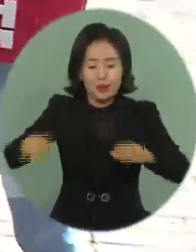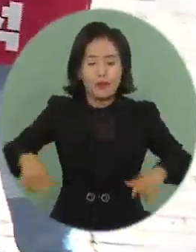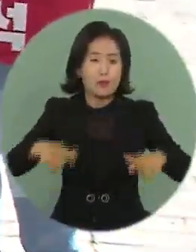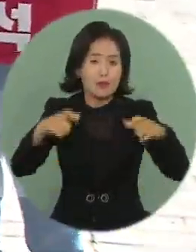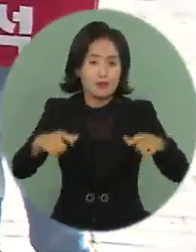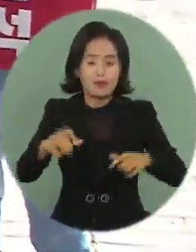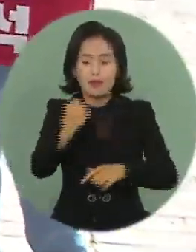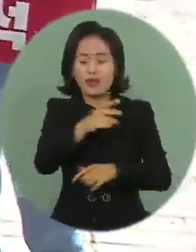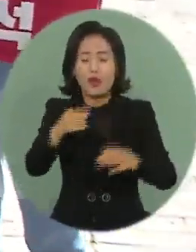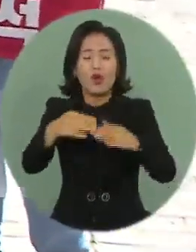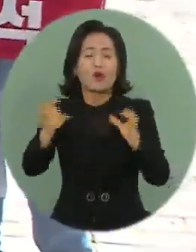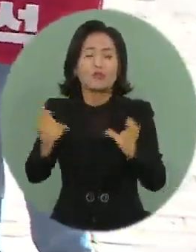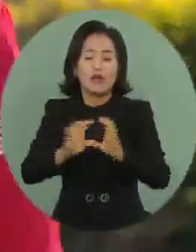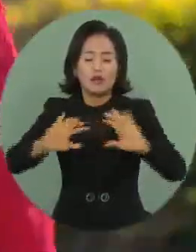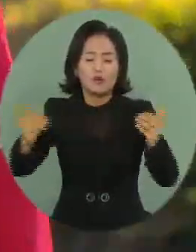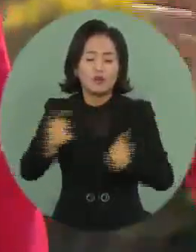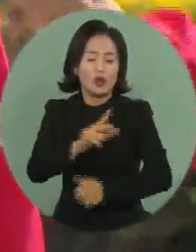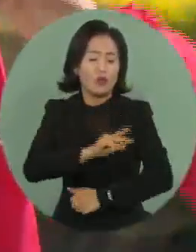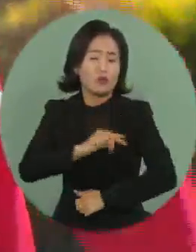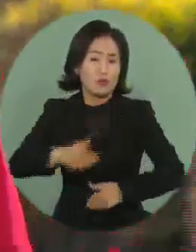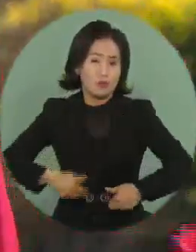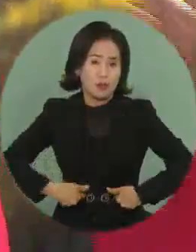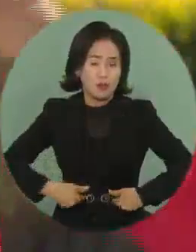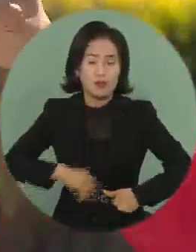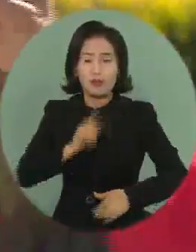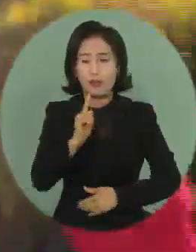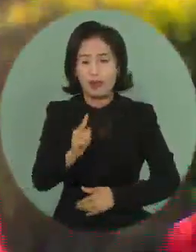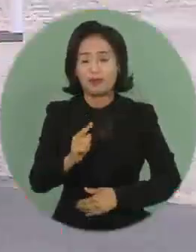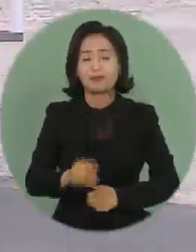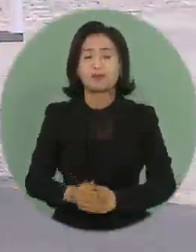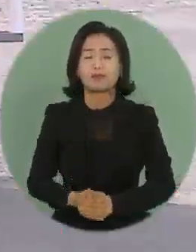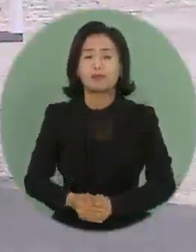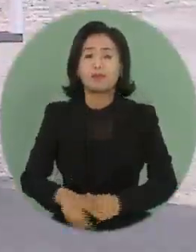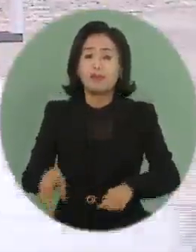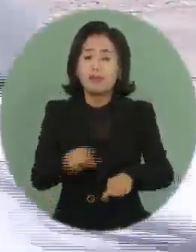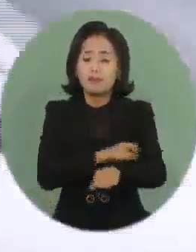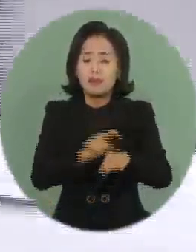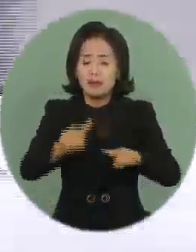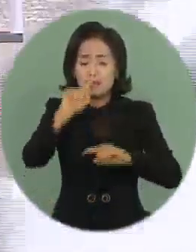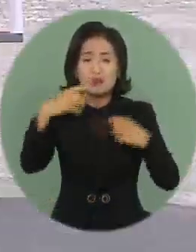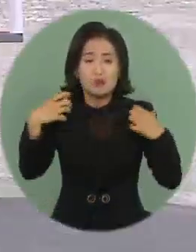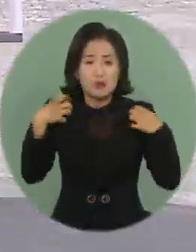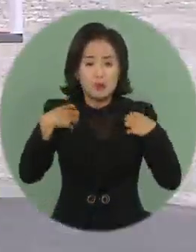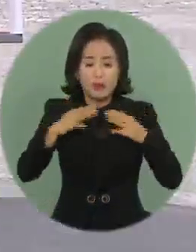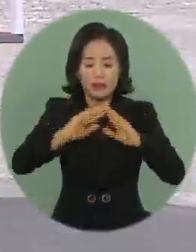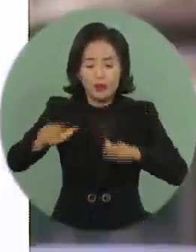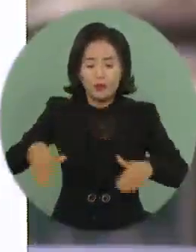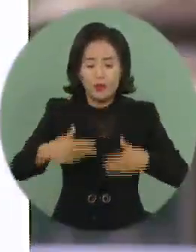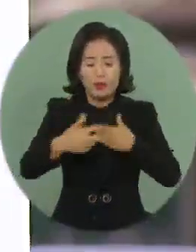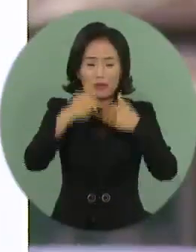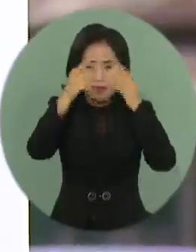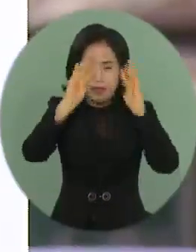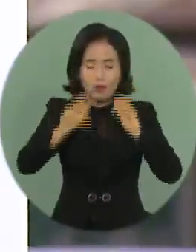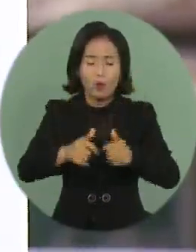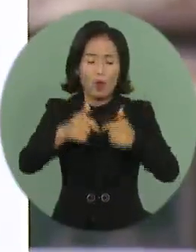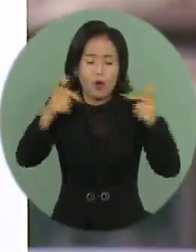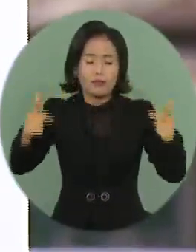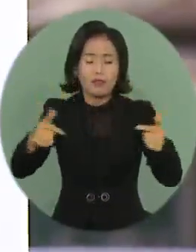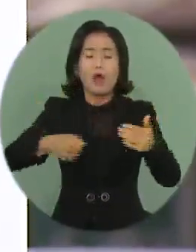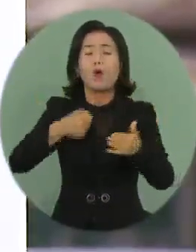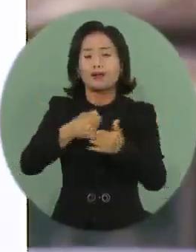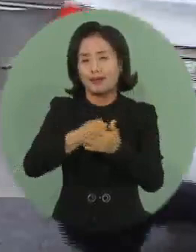전남에서도 여당 국회의원이 필요하다고 목소리를 높였습니다. 특히 현 정부가 전남 의대 신설을 확정했다는